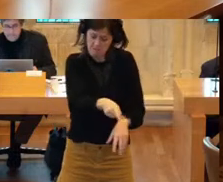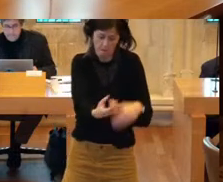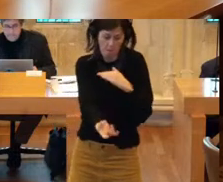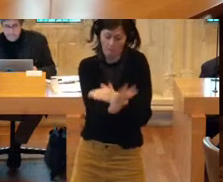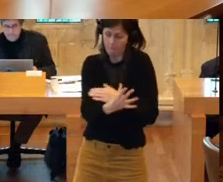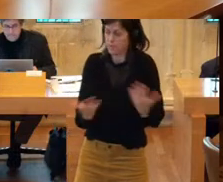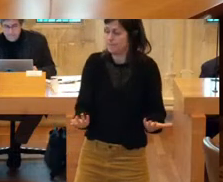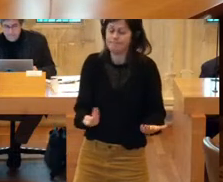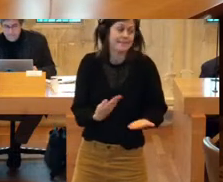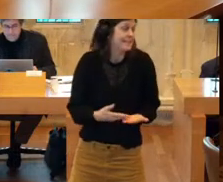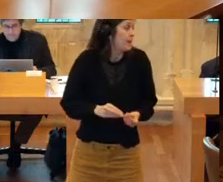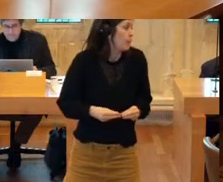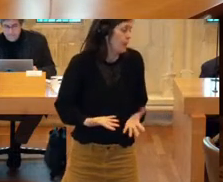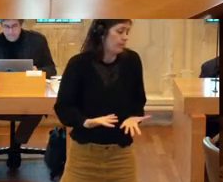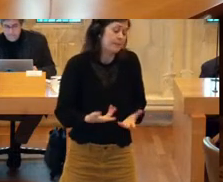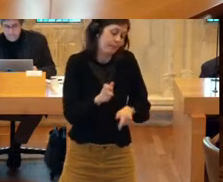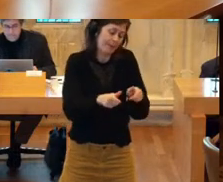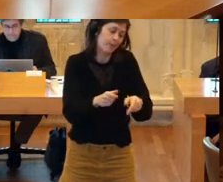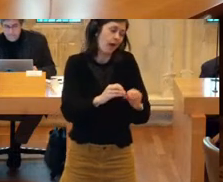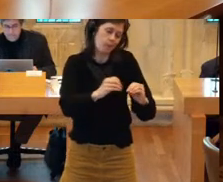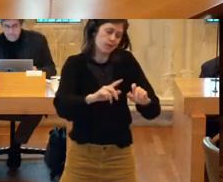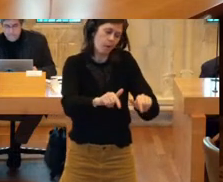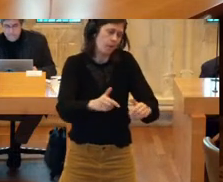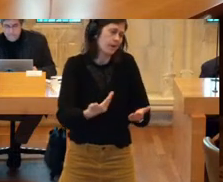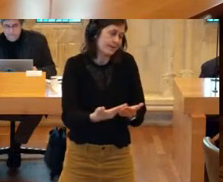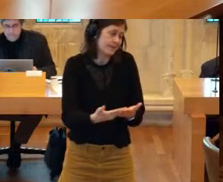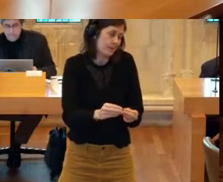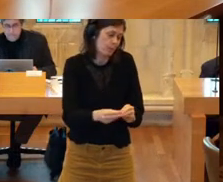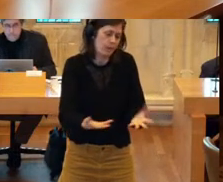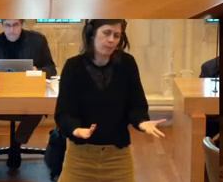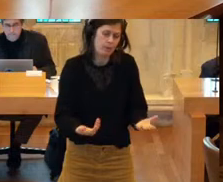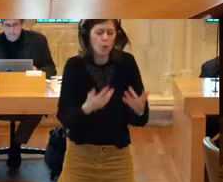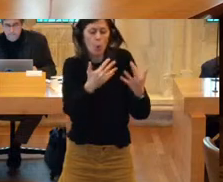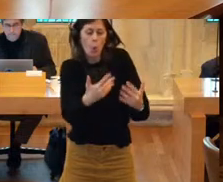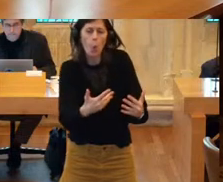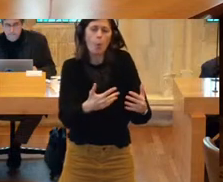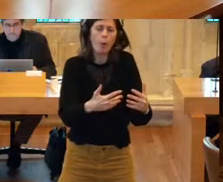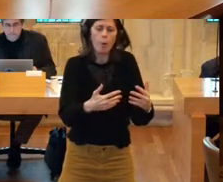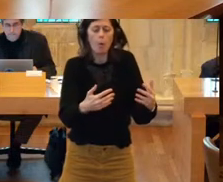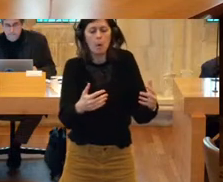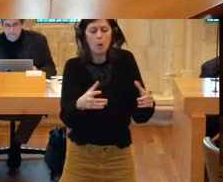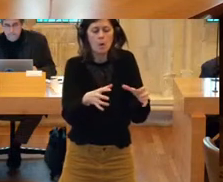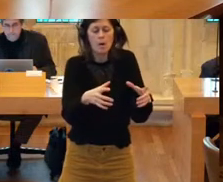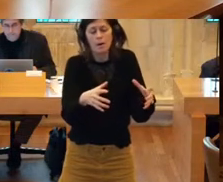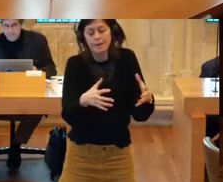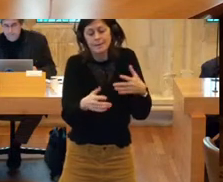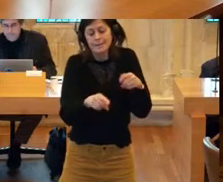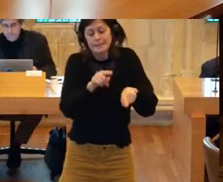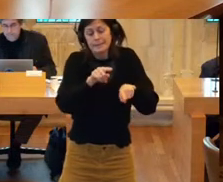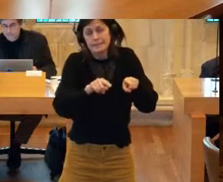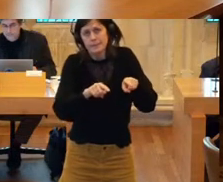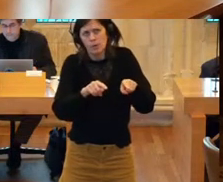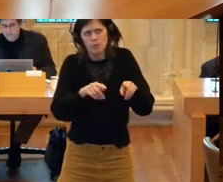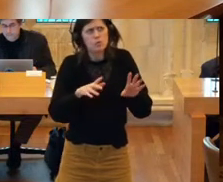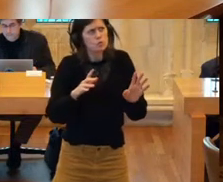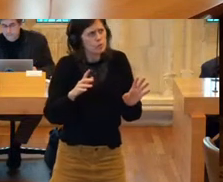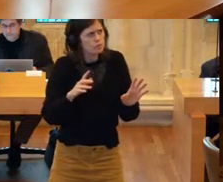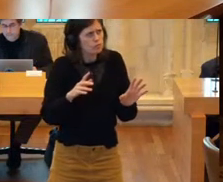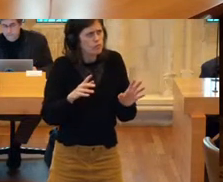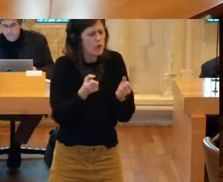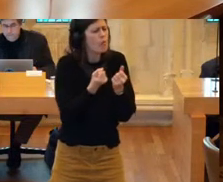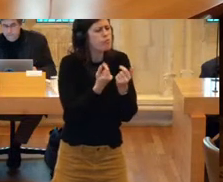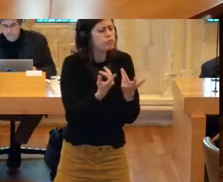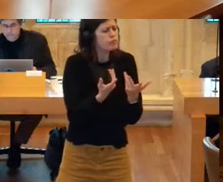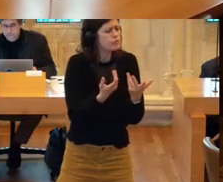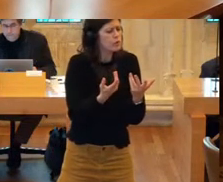des personnes qui sont aujourd'hui à Ouistreham, dont le nombre d'ailleurs fluctue en fonction des possibilités, puisqu'ils se répartissent entre différents